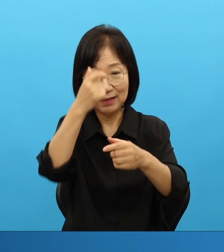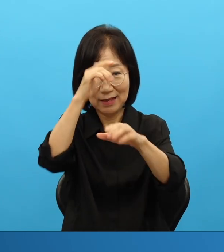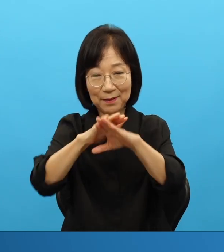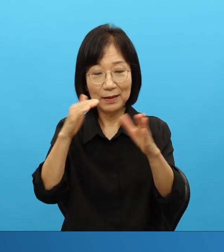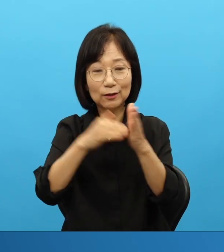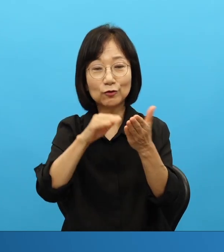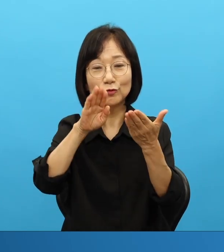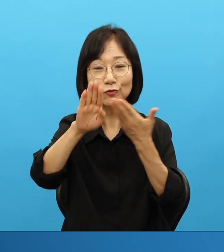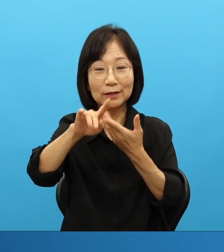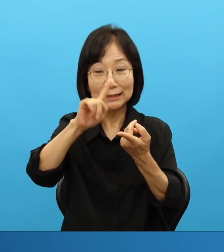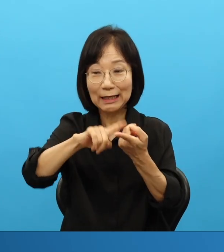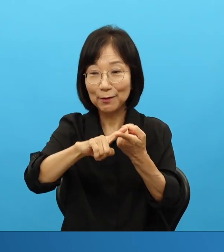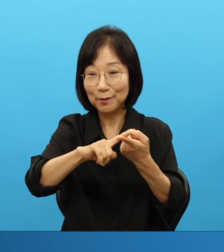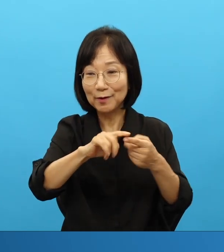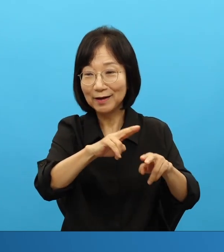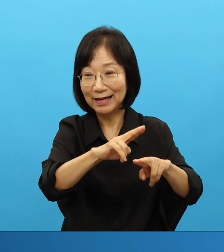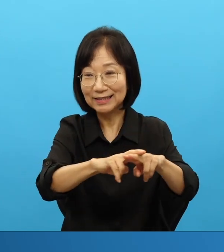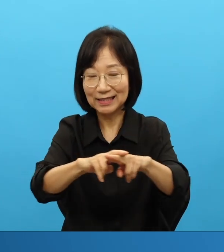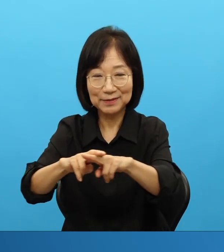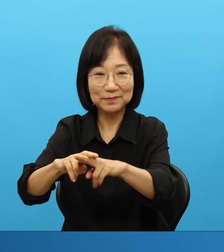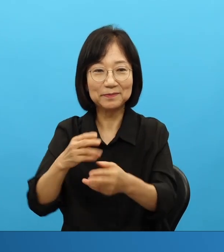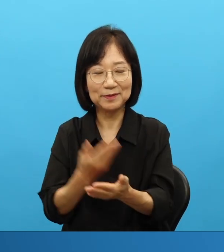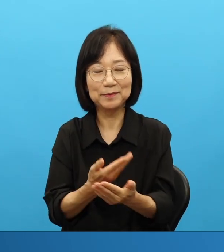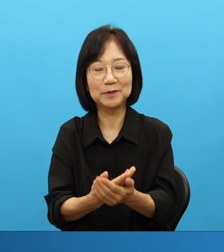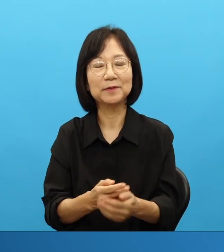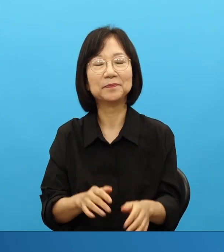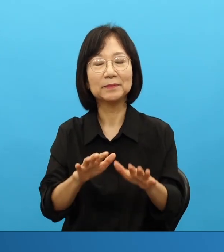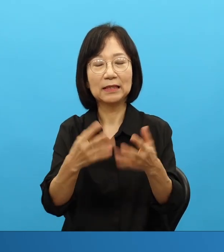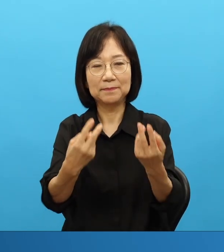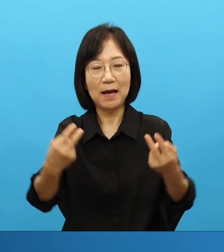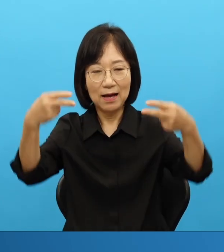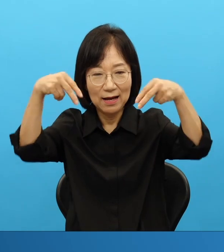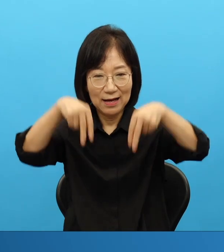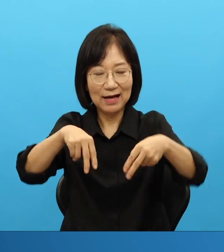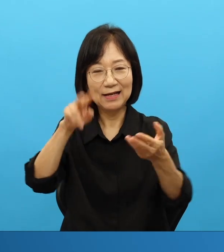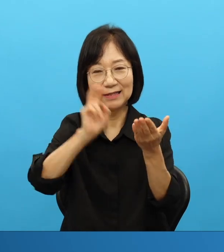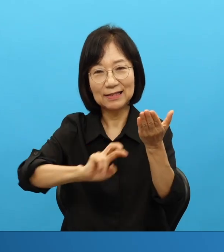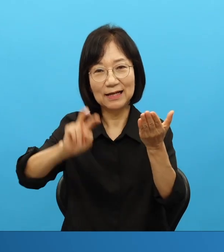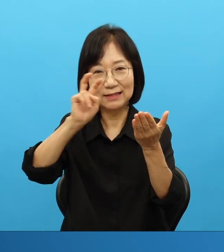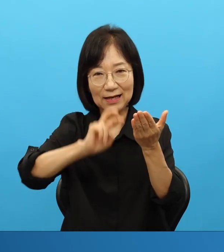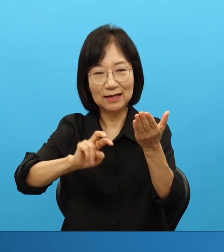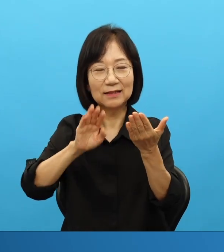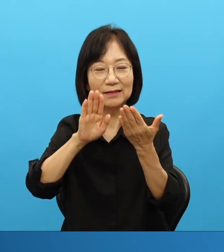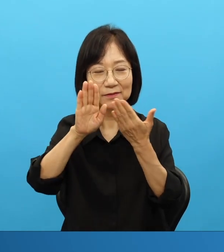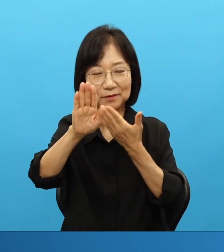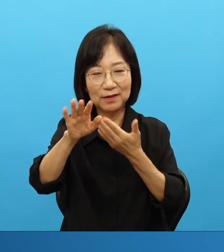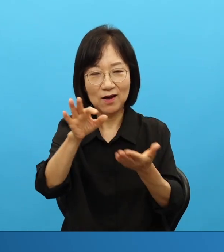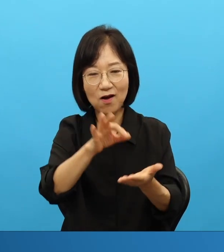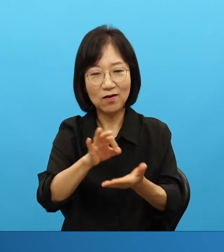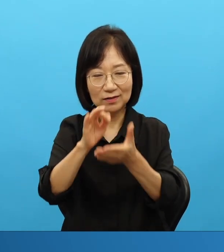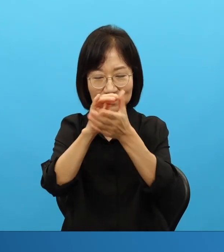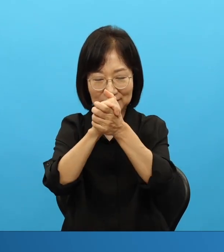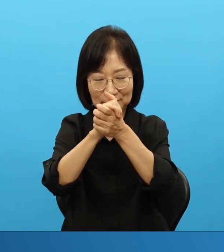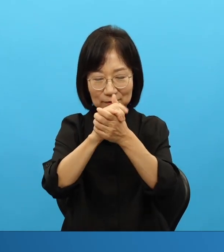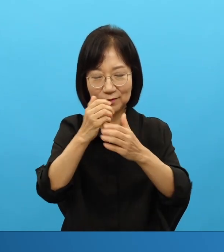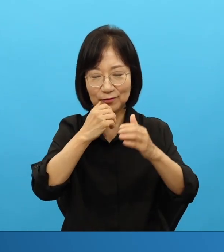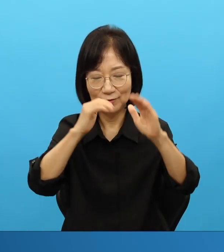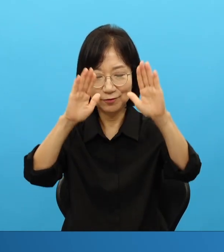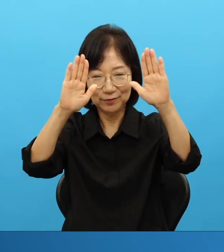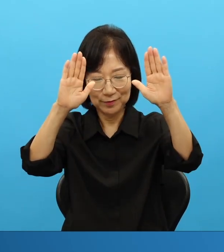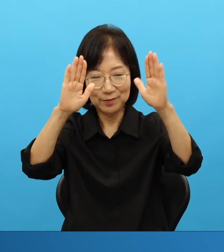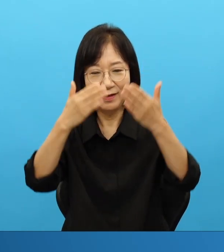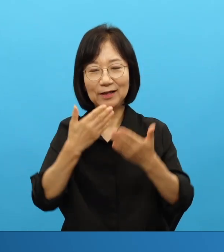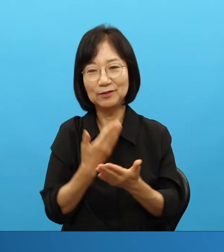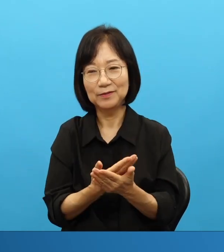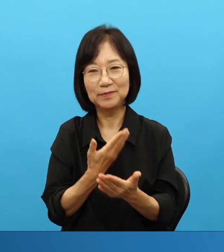앉아 계시면 되겠습니다. 우리 다 같이 일어나셔서 주의 나의 삶 속에 2절 찬양 후에 헌금 기도 및 축도를 당회장